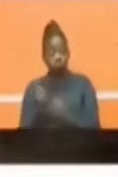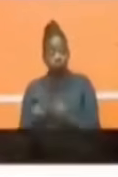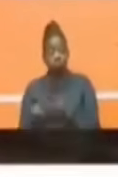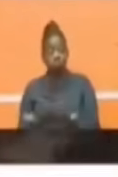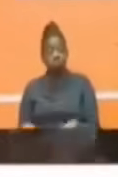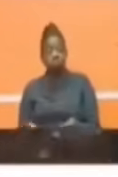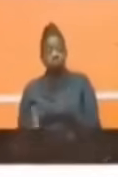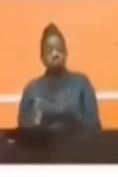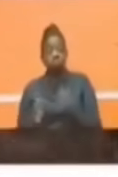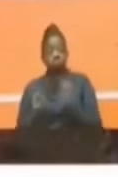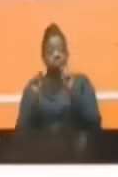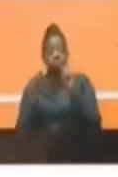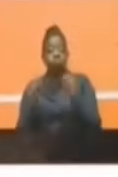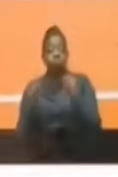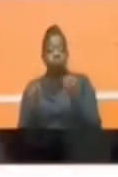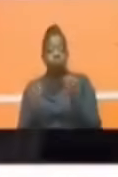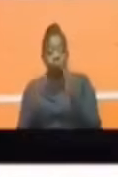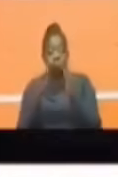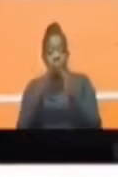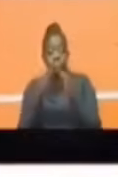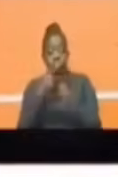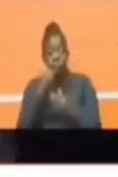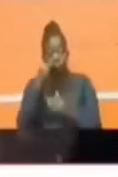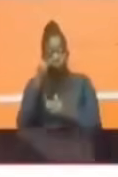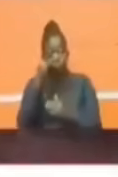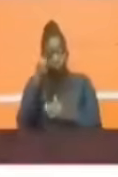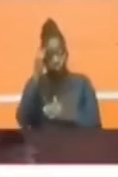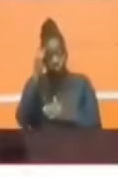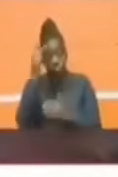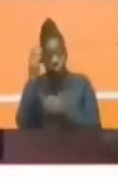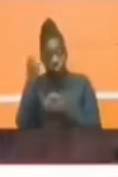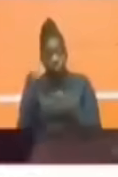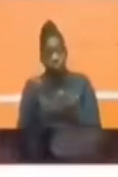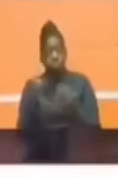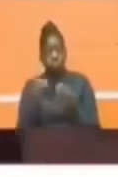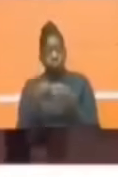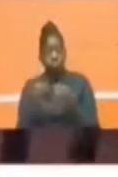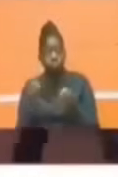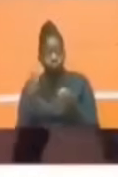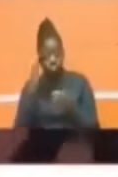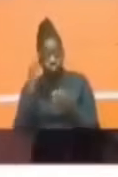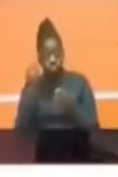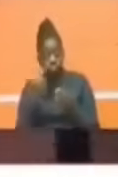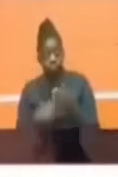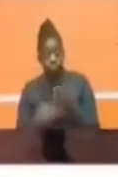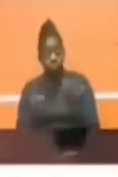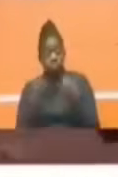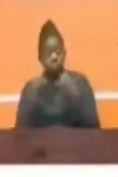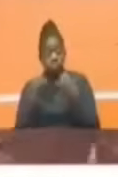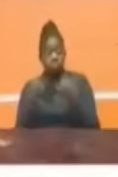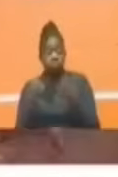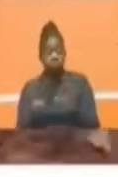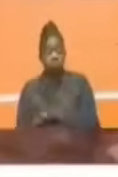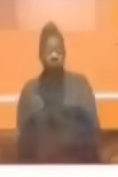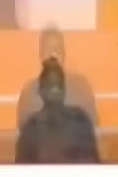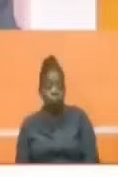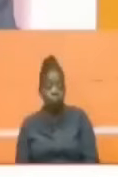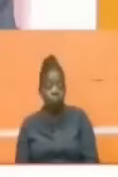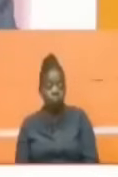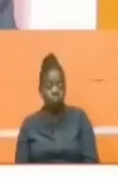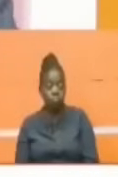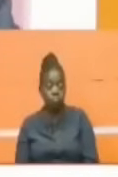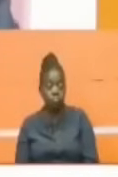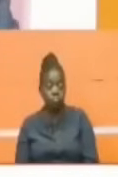ko makagabale nze atabana manyi bakwata ko batusa abo ne brand amali okusakide kuli ino Wabukede